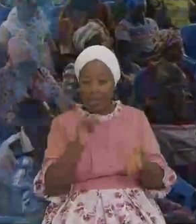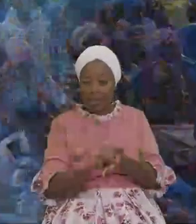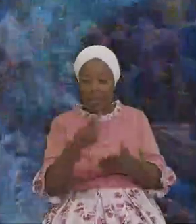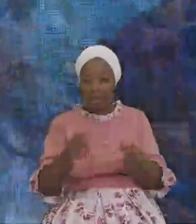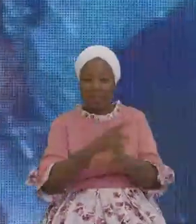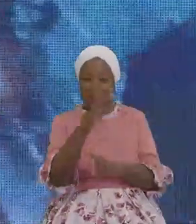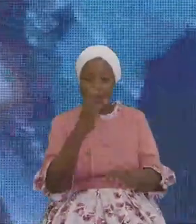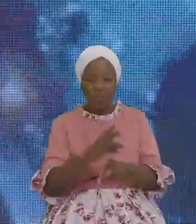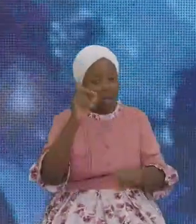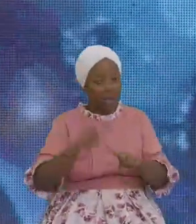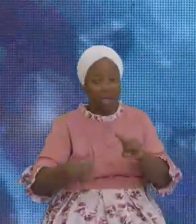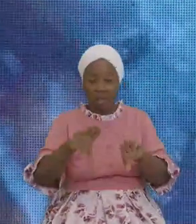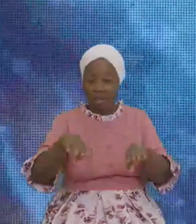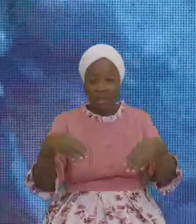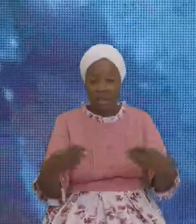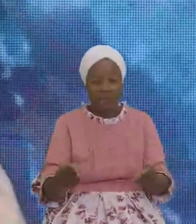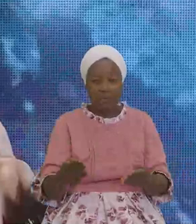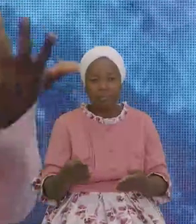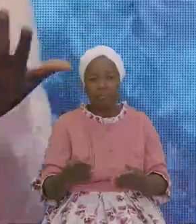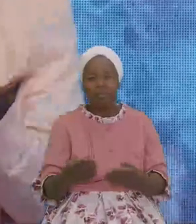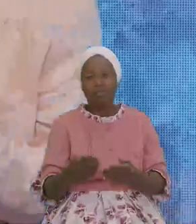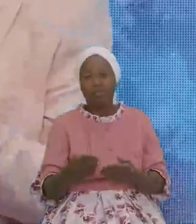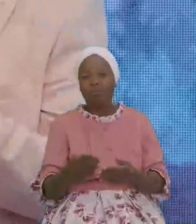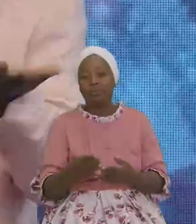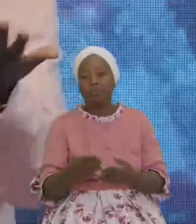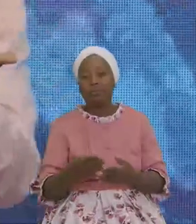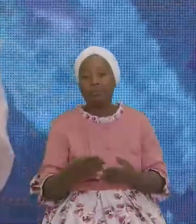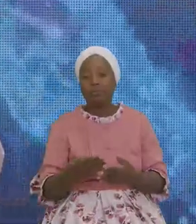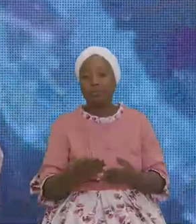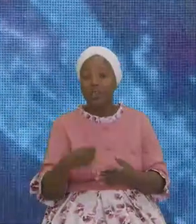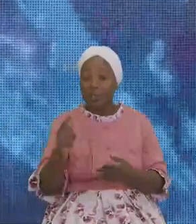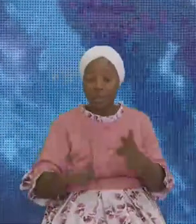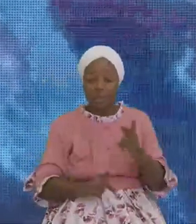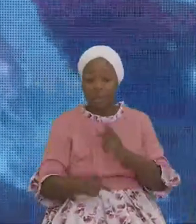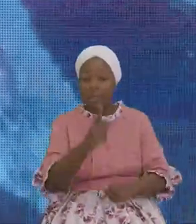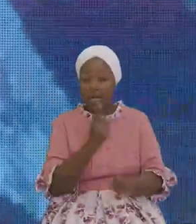Le type de vie que le monde ne peut pas donner,